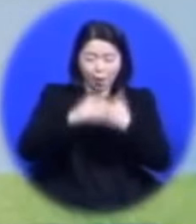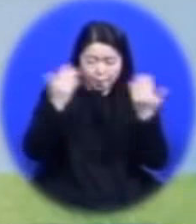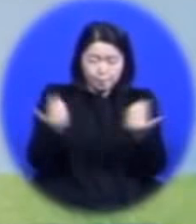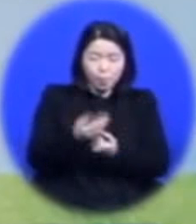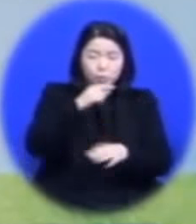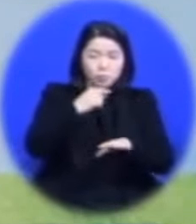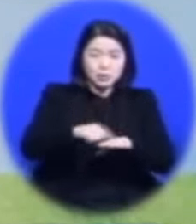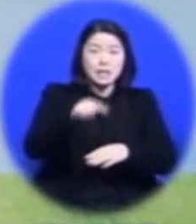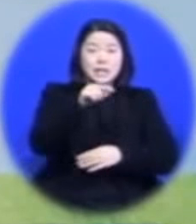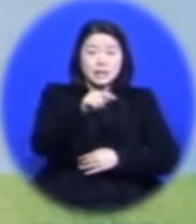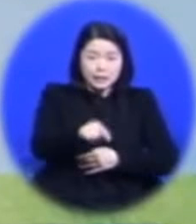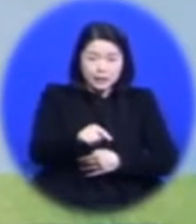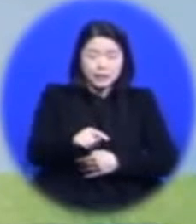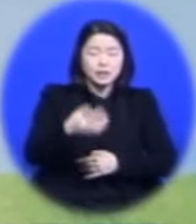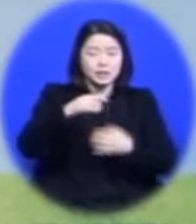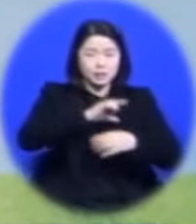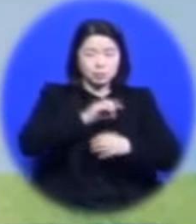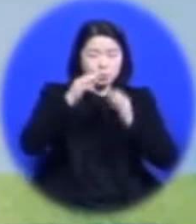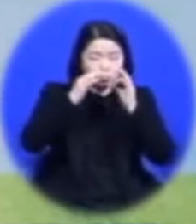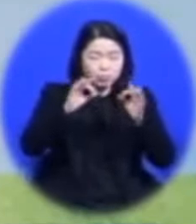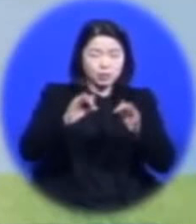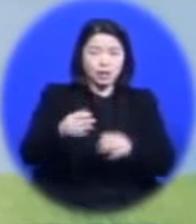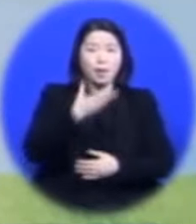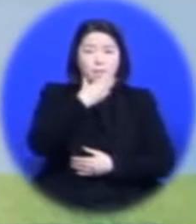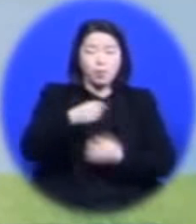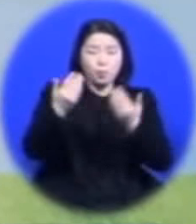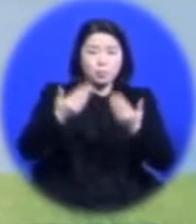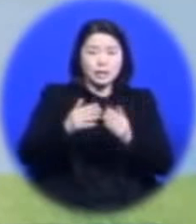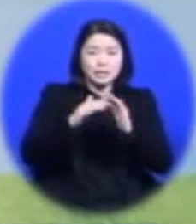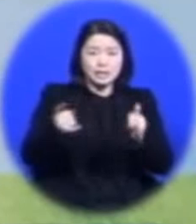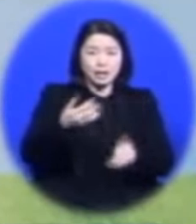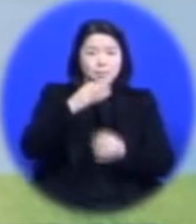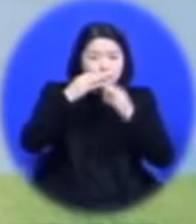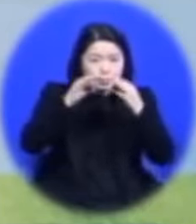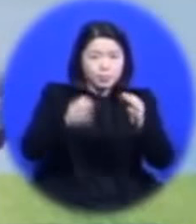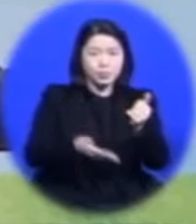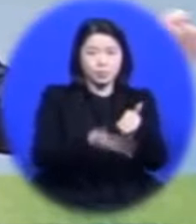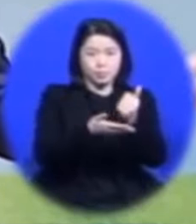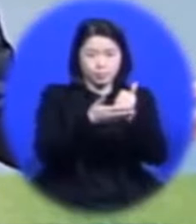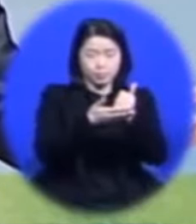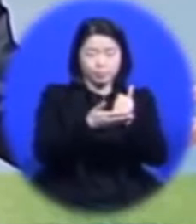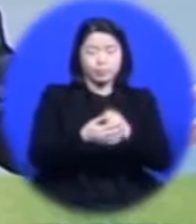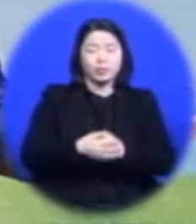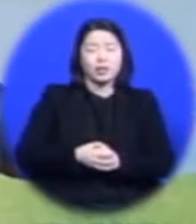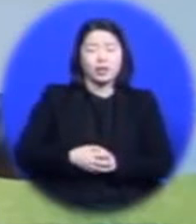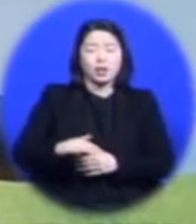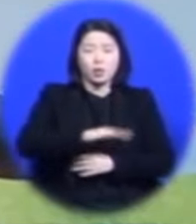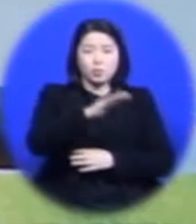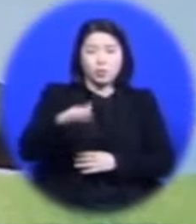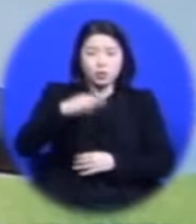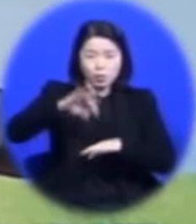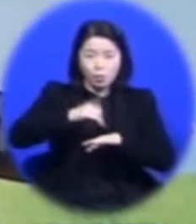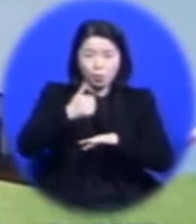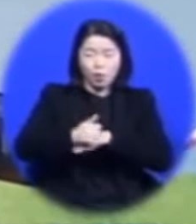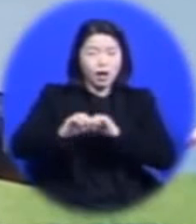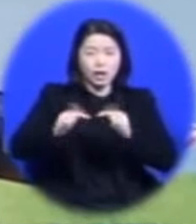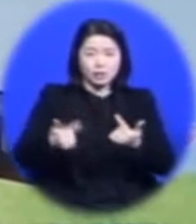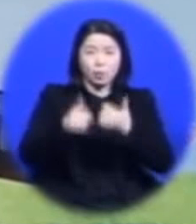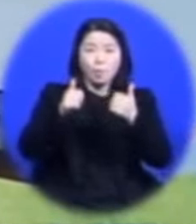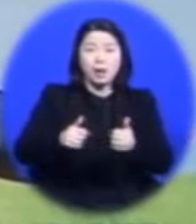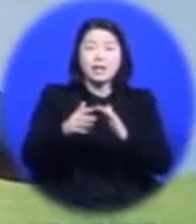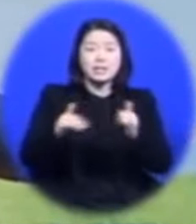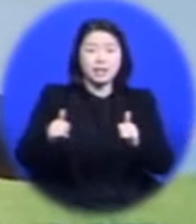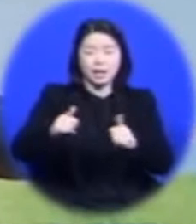일컬어 복받은 사람이라 칭송할 것이다 여러분 우리는 왕이 아니고 우리는 판사도